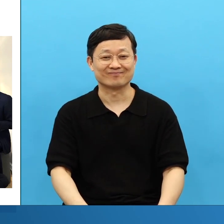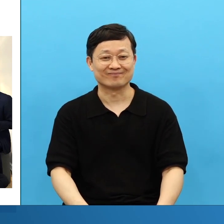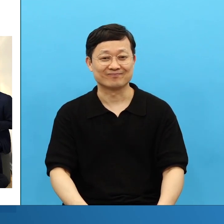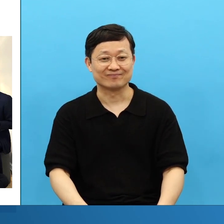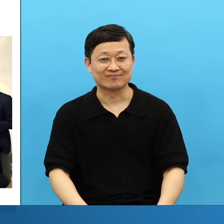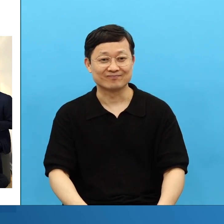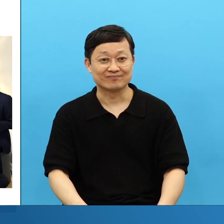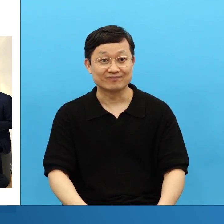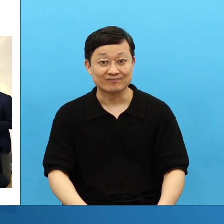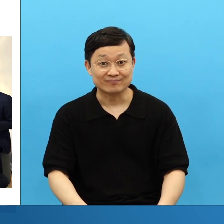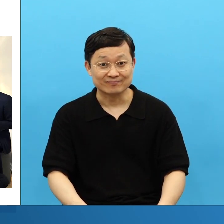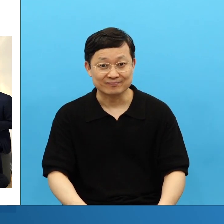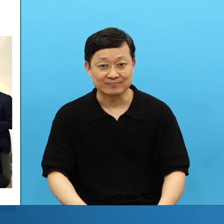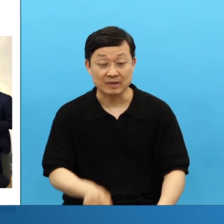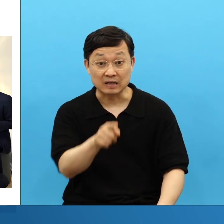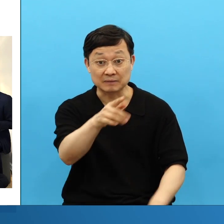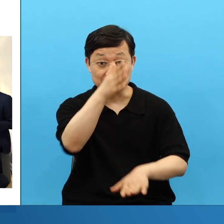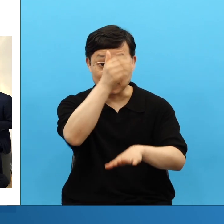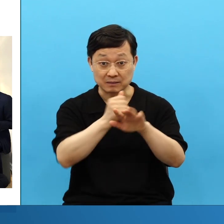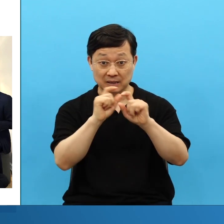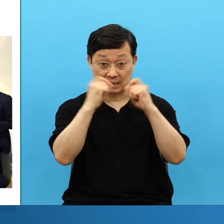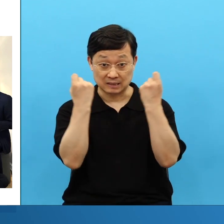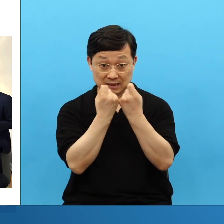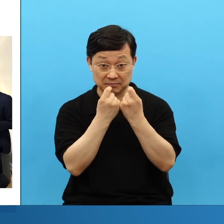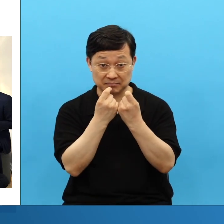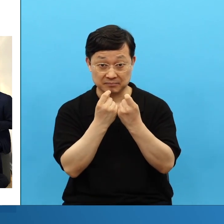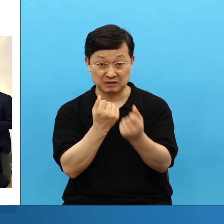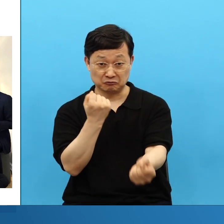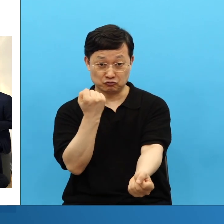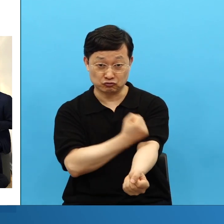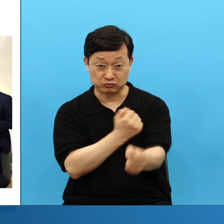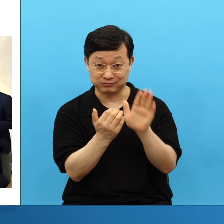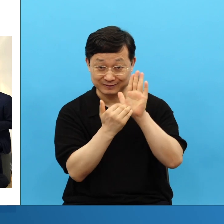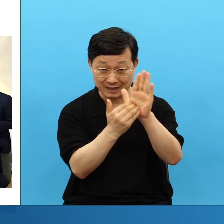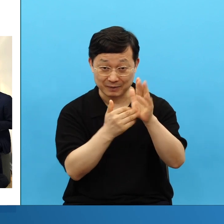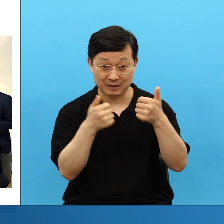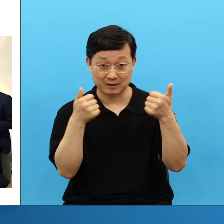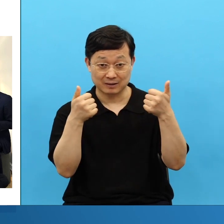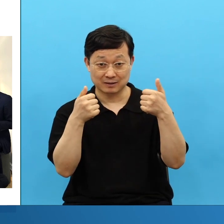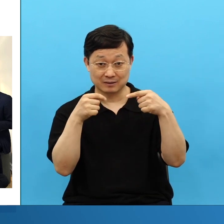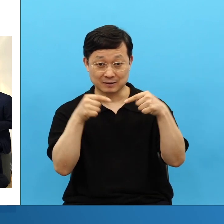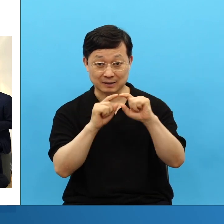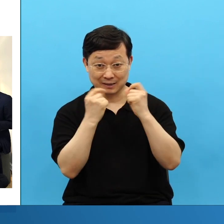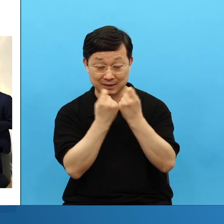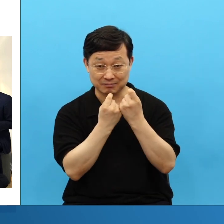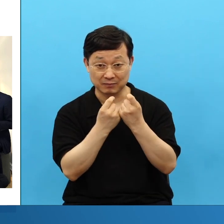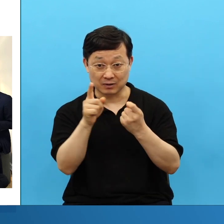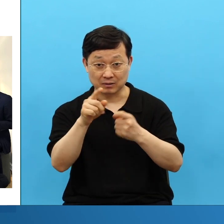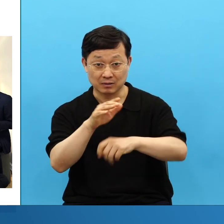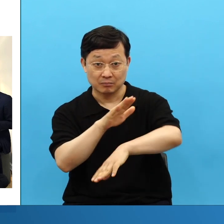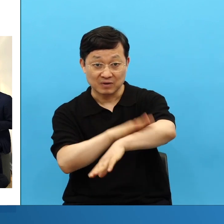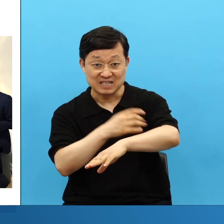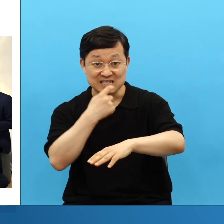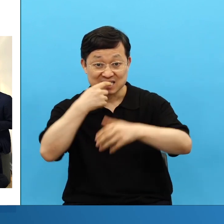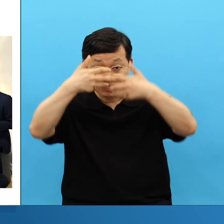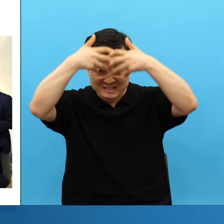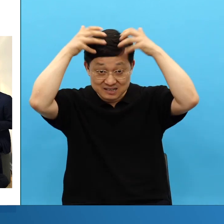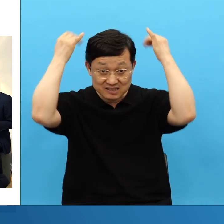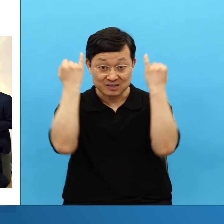이제 이게 이 팀들은 중독 예방 이제 상담팀인데 제일 왼쪽에서 머리 하얀